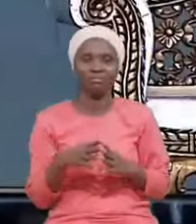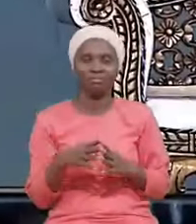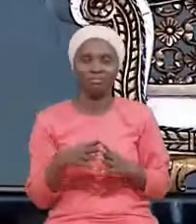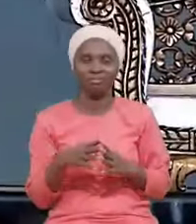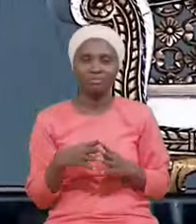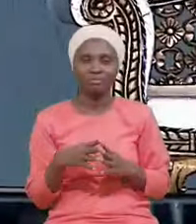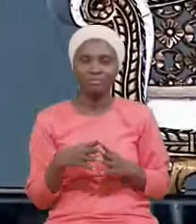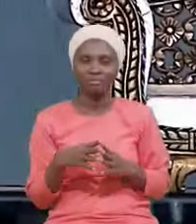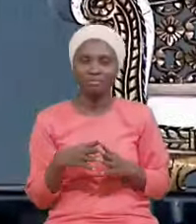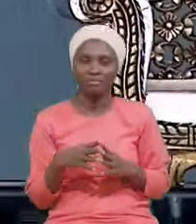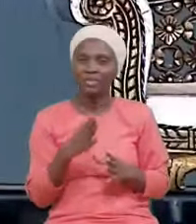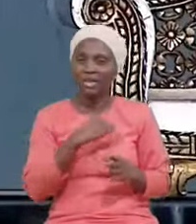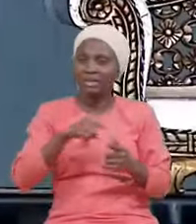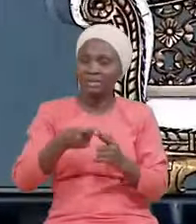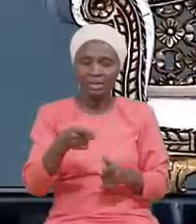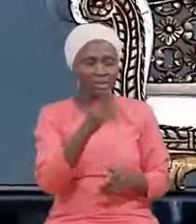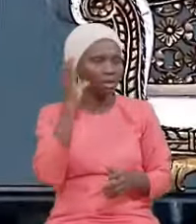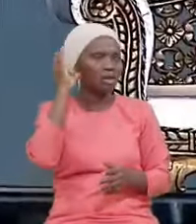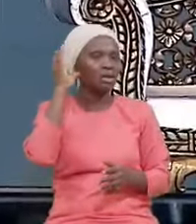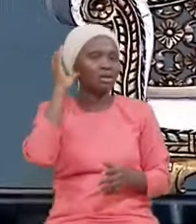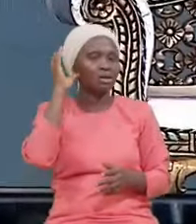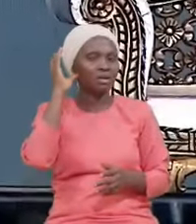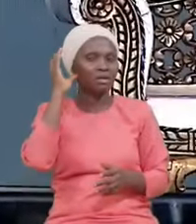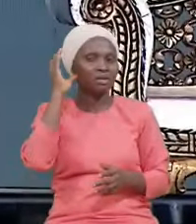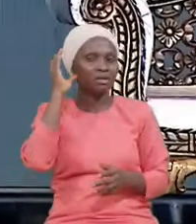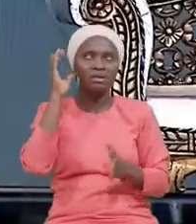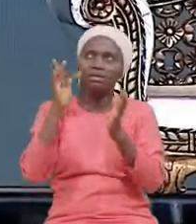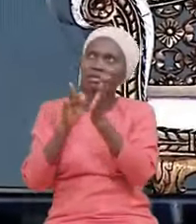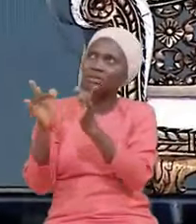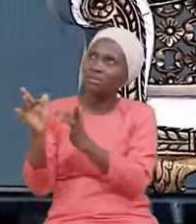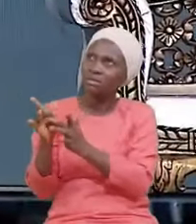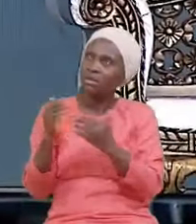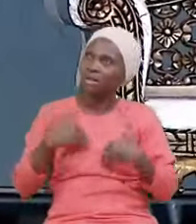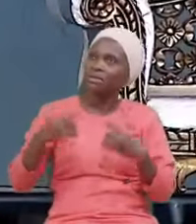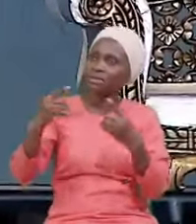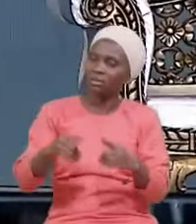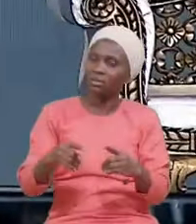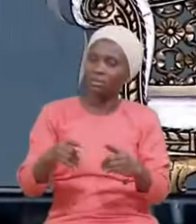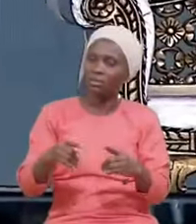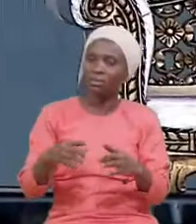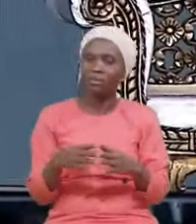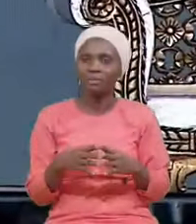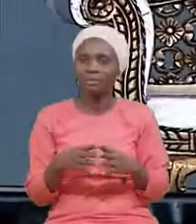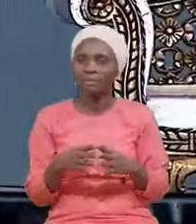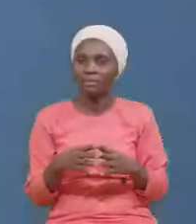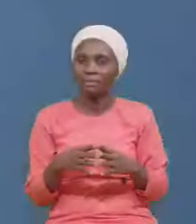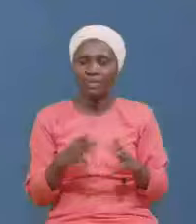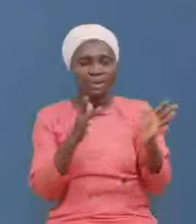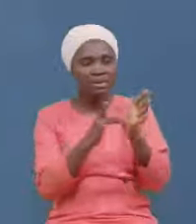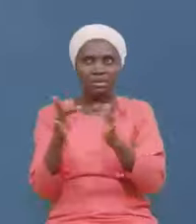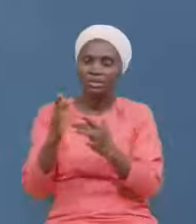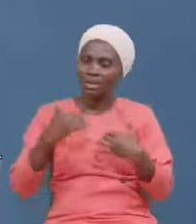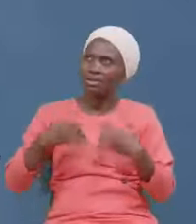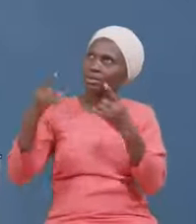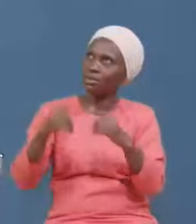అలాగే ఉండిపోయాయి. And then they heard. అందుకే వారు అంటున్నారు, Jesus has come. యేసు వచ్చాడని విన్నారు. Jesus